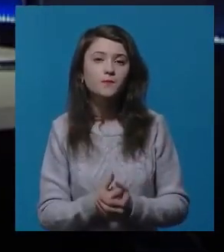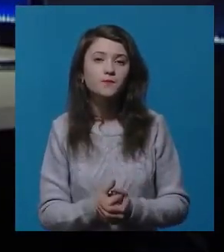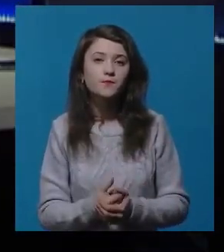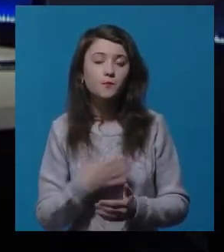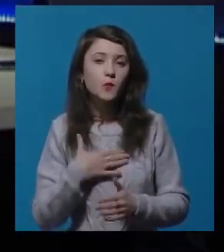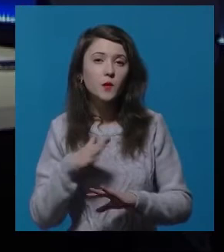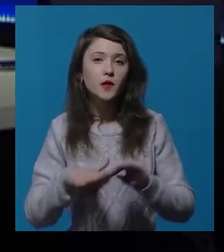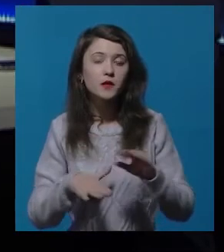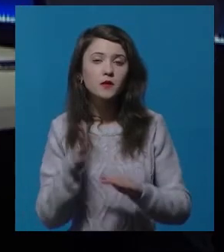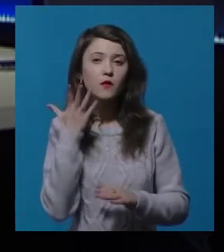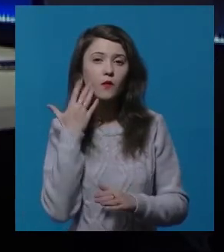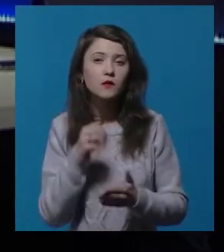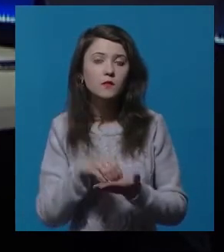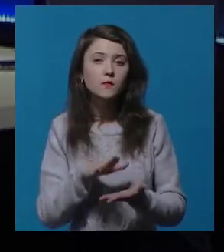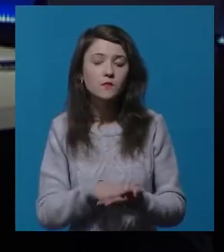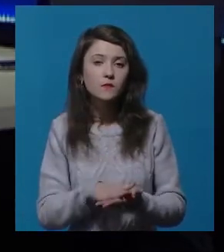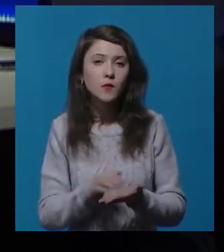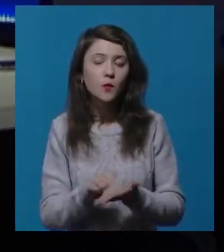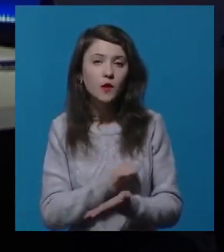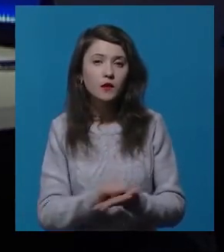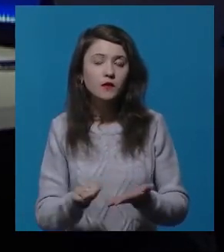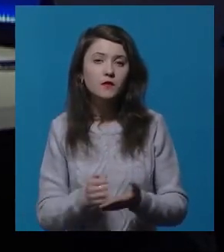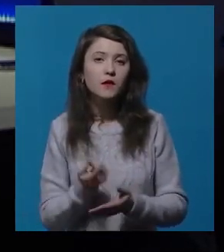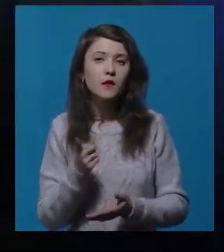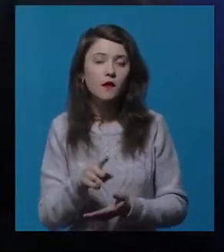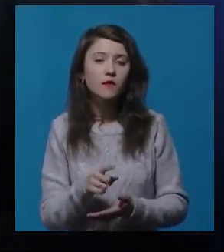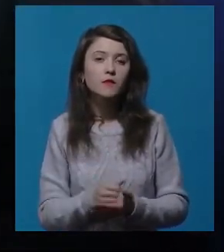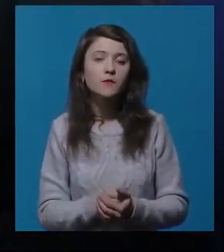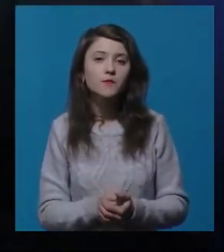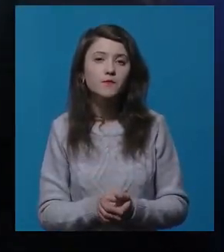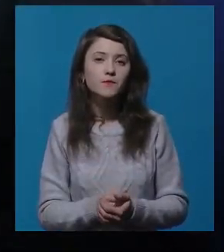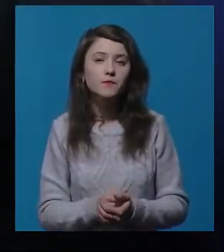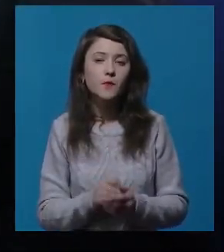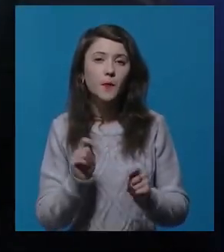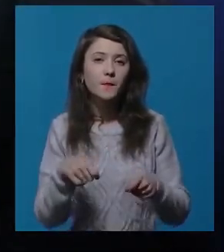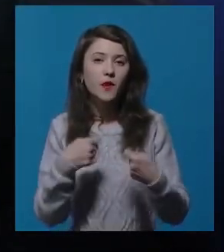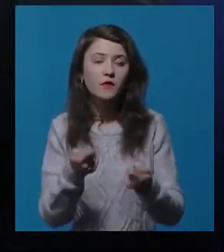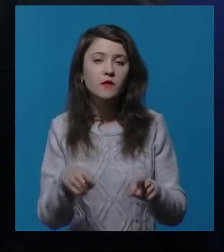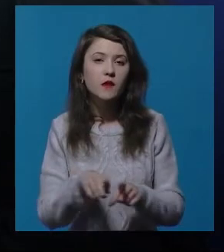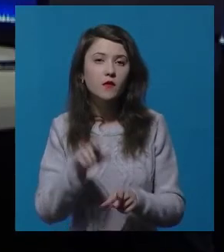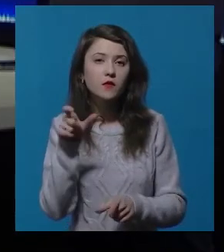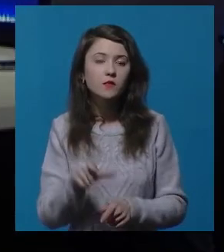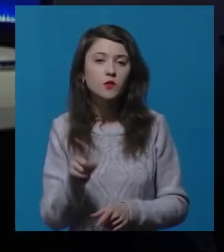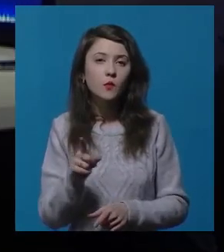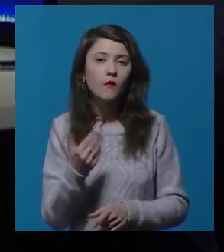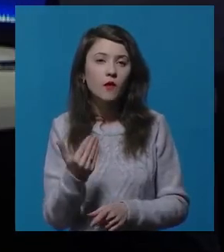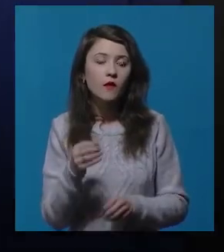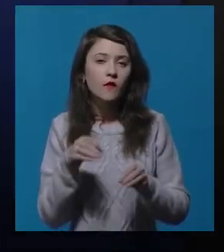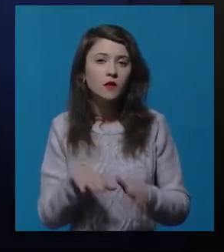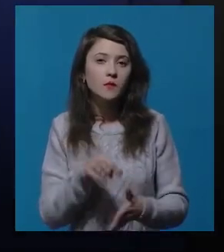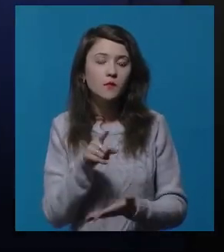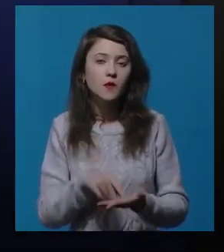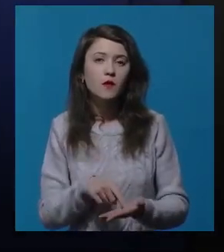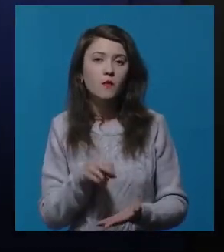практиці, коли складалися непроцесуальні документи, і навіть процесуальні передавалися такій особі, щоб вона вирішила питання. По суті,